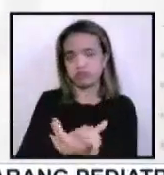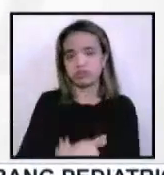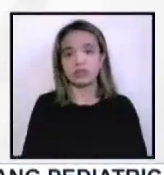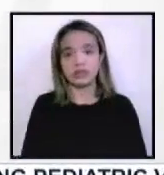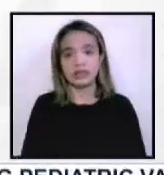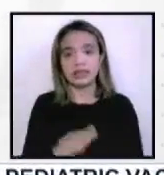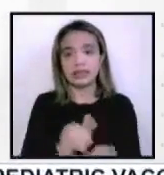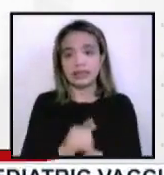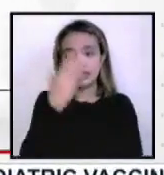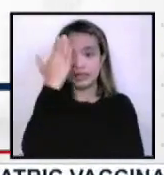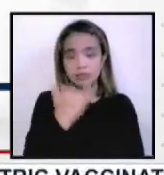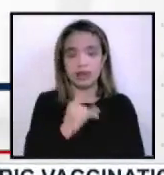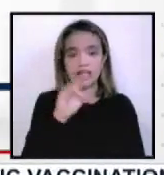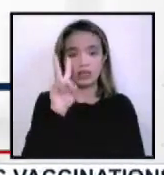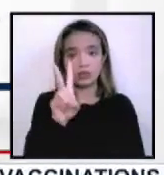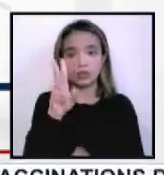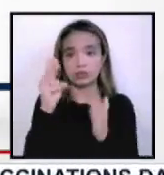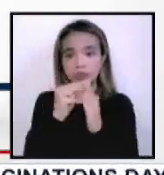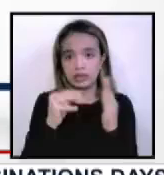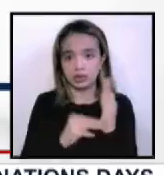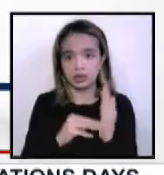sa